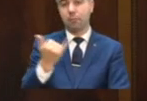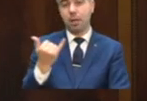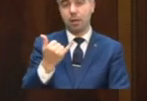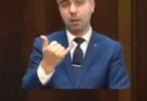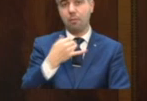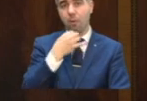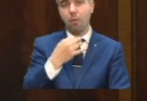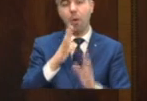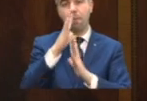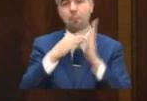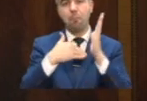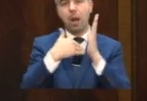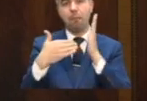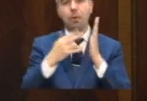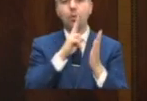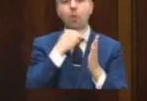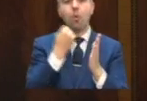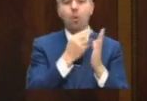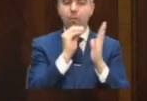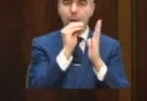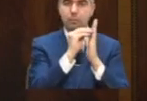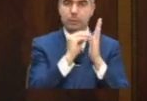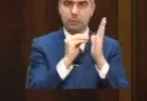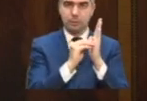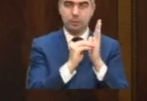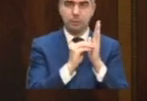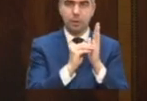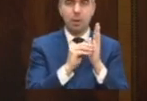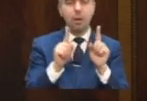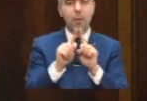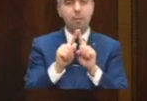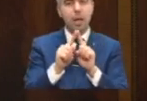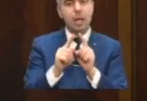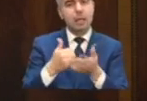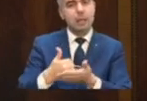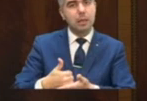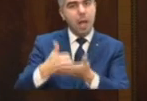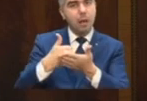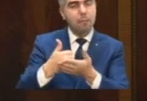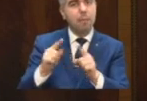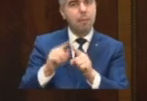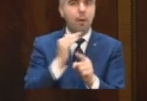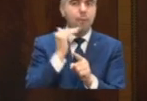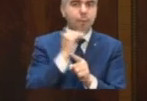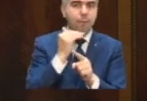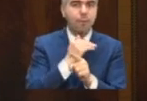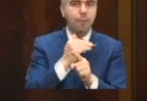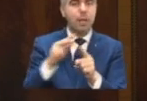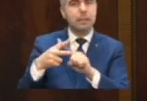التزاماتكم في البرنامج الحكومي، فقد تعهدتم بمواصلة دعم وتفعيل مخطط التسريع الصناعي